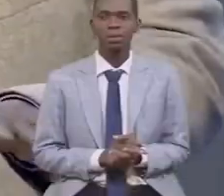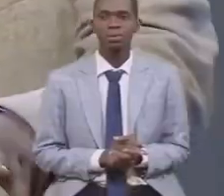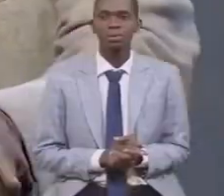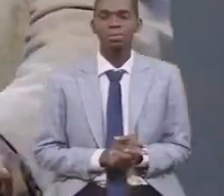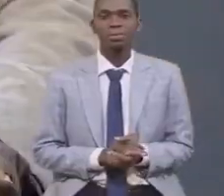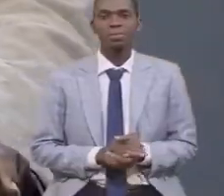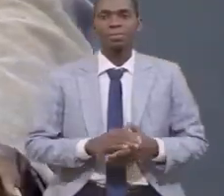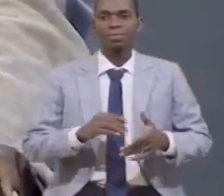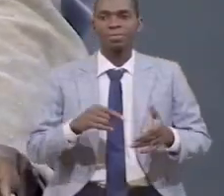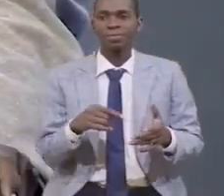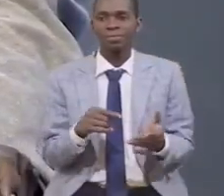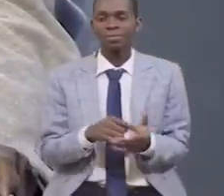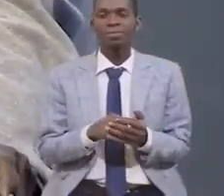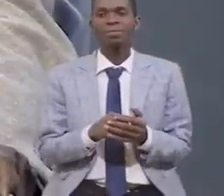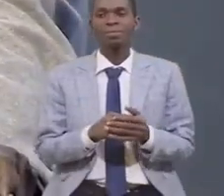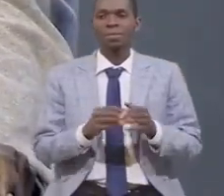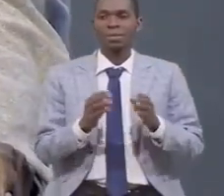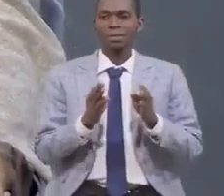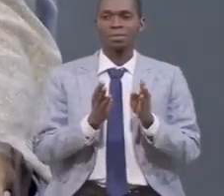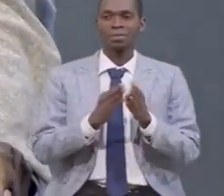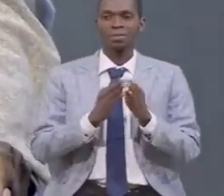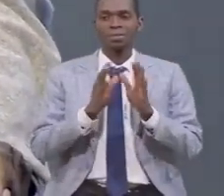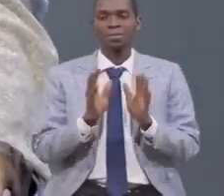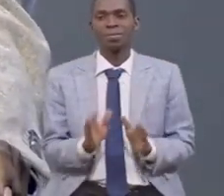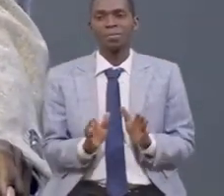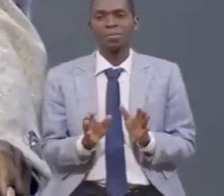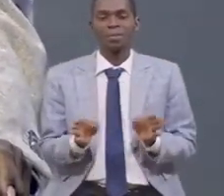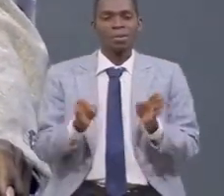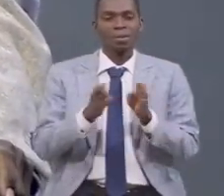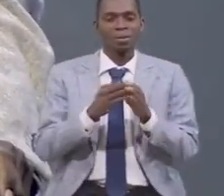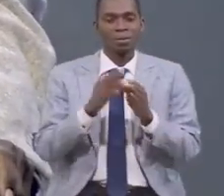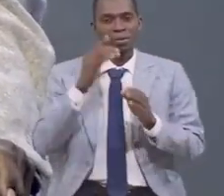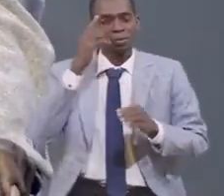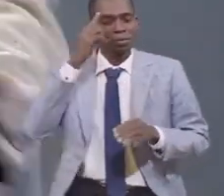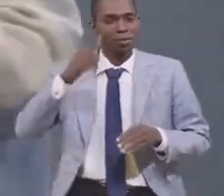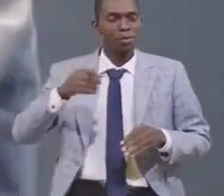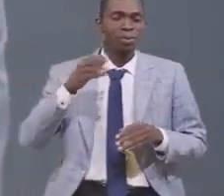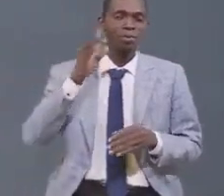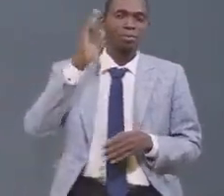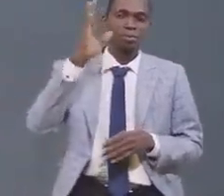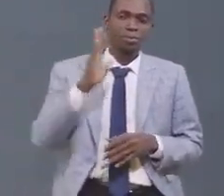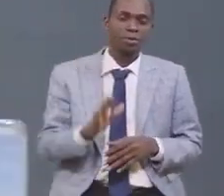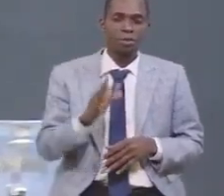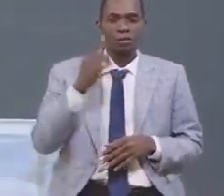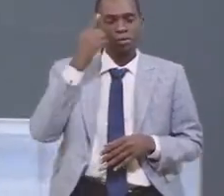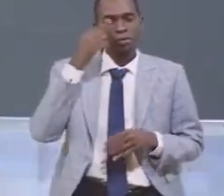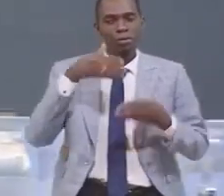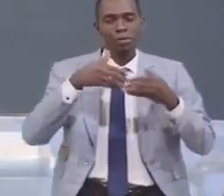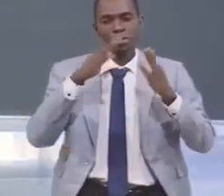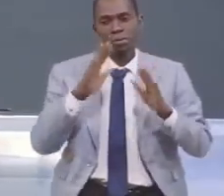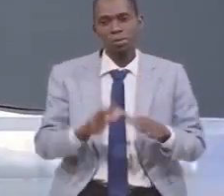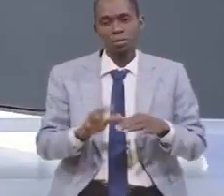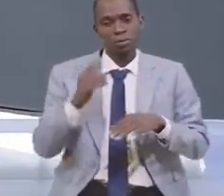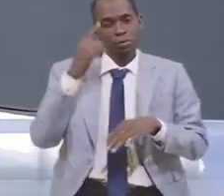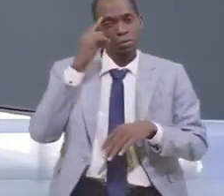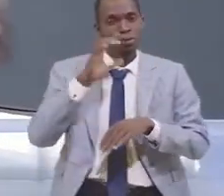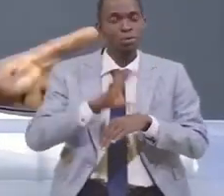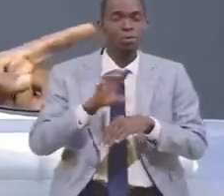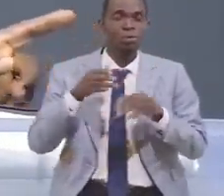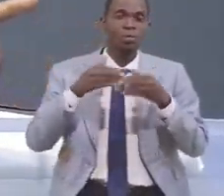తెలియజేస్తున్నాను. ఇది దైవ సేవకుల యొక్క సదస్సు. Conference for leaders. నాయకుల కొరకైన సదస్సు. Church leaders. సంఘ